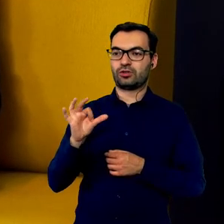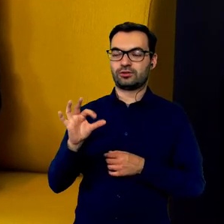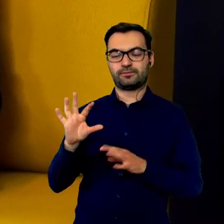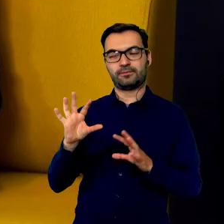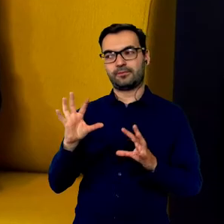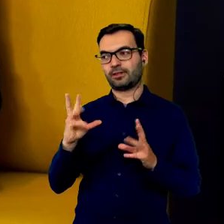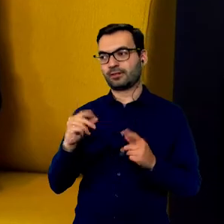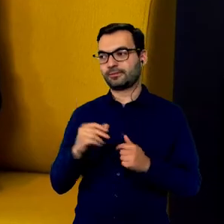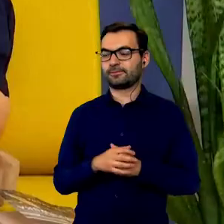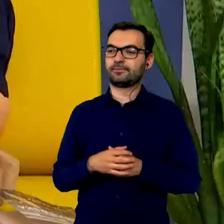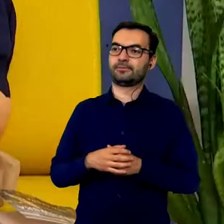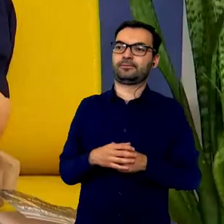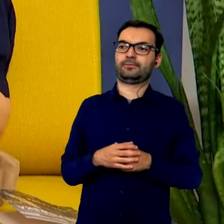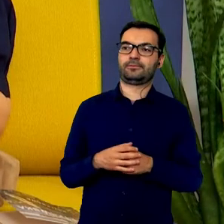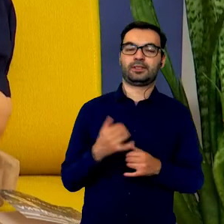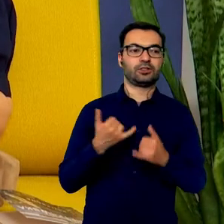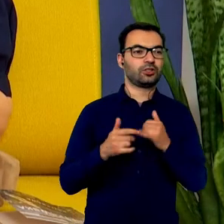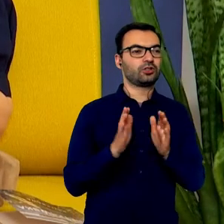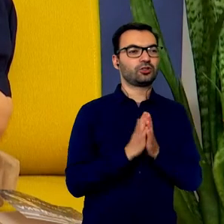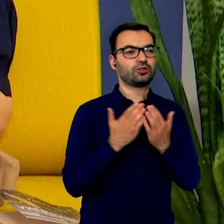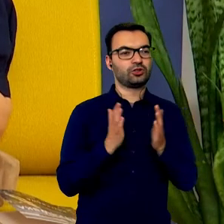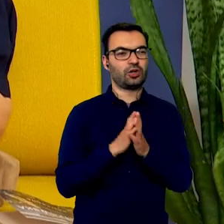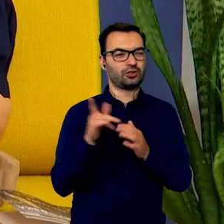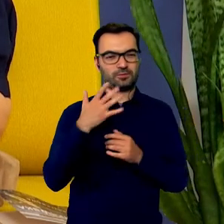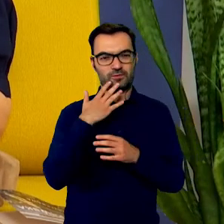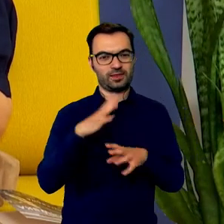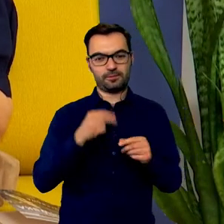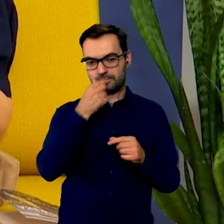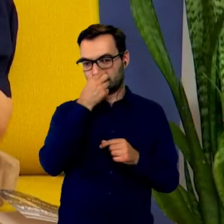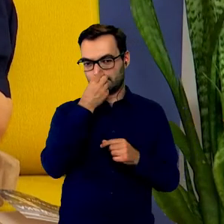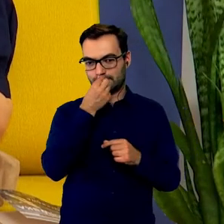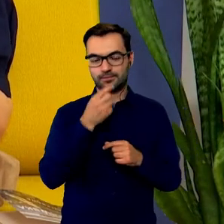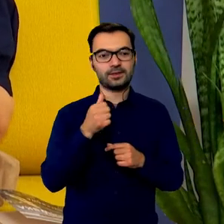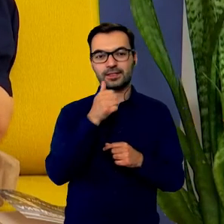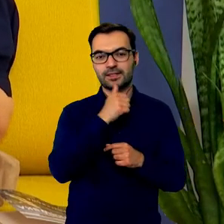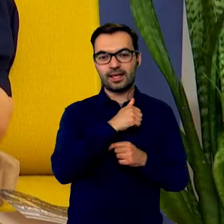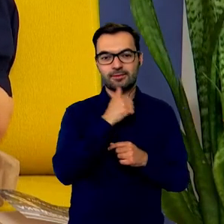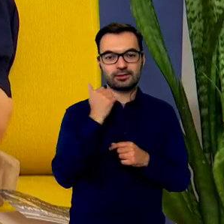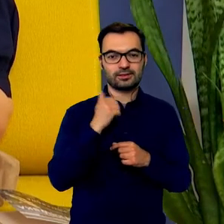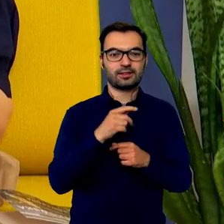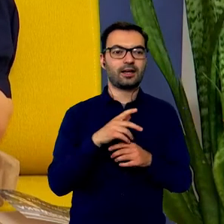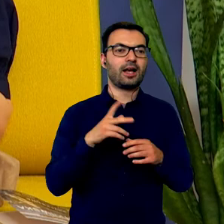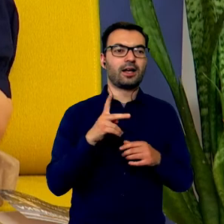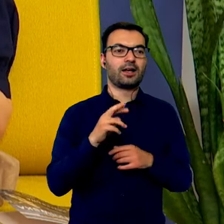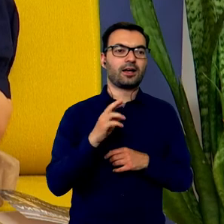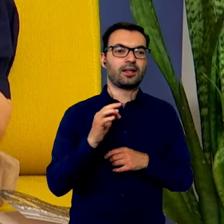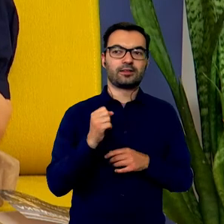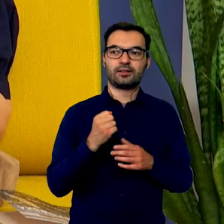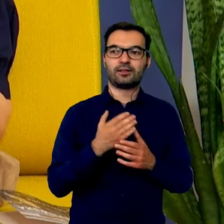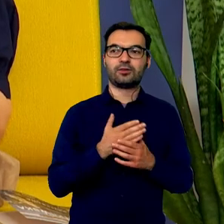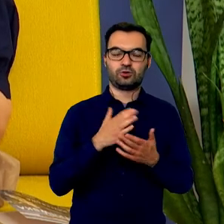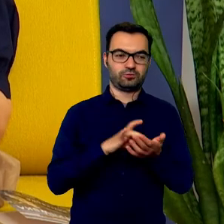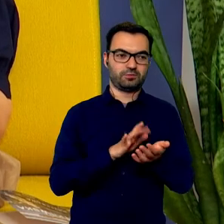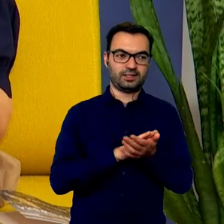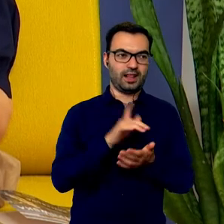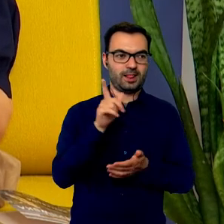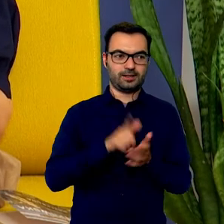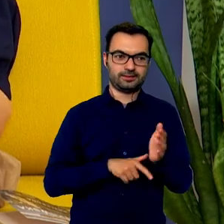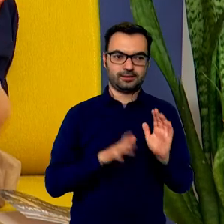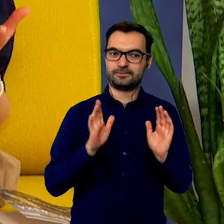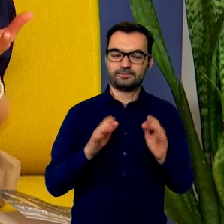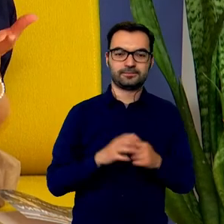powalające. Jeżeli ta książka, o której pani wspomniała na samym początku, to Tajemnica Krety, to Wunderlicha już wciągnęłam na swoją listę. Zresztą